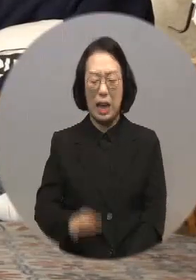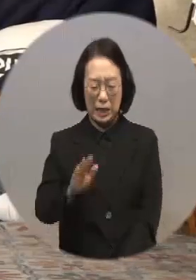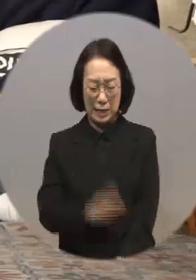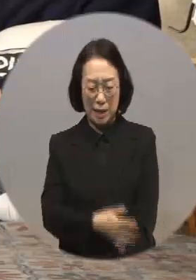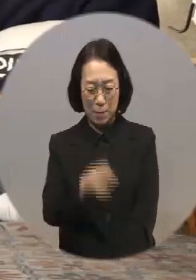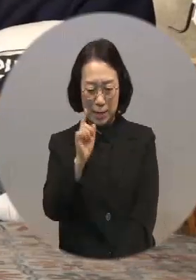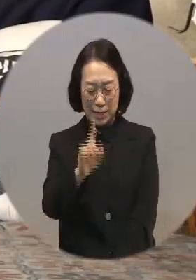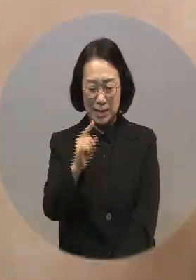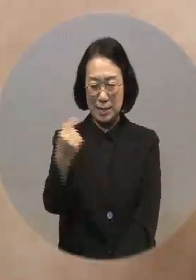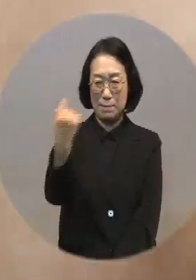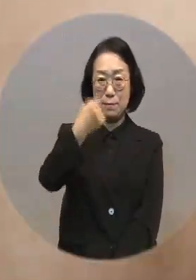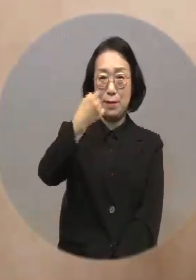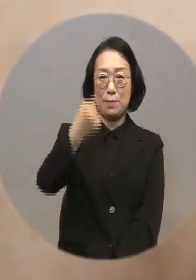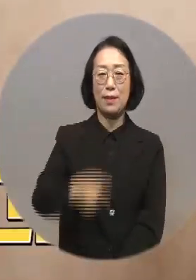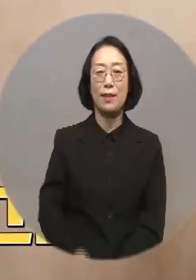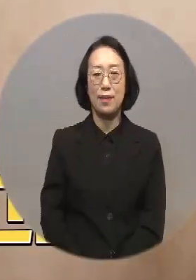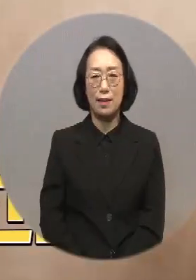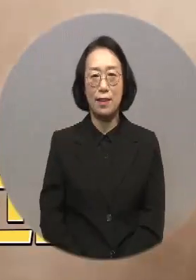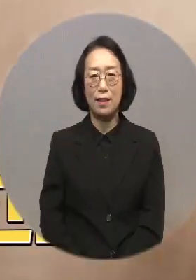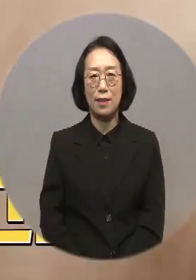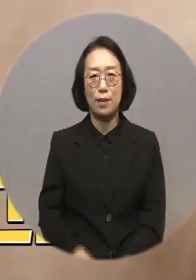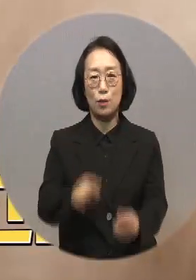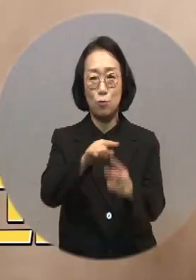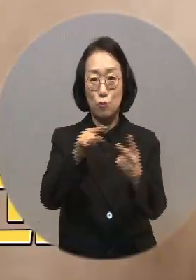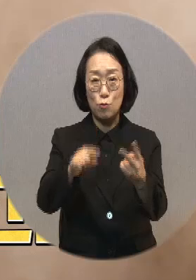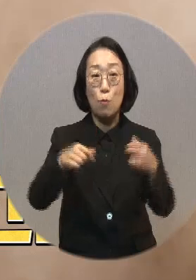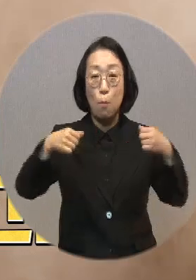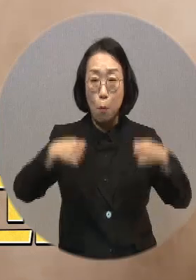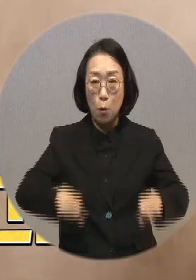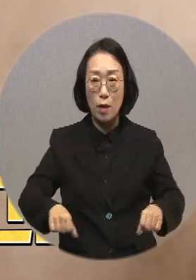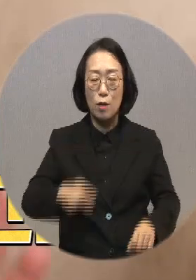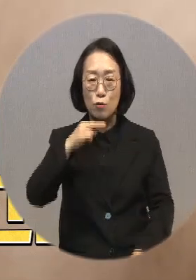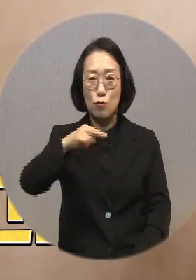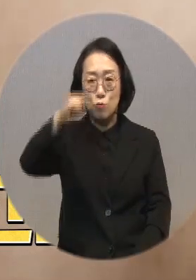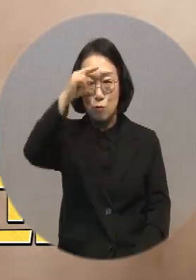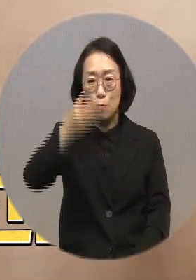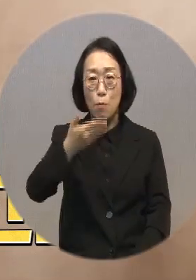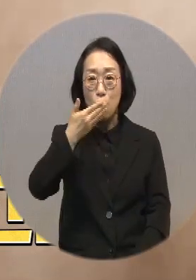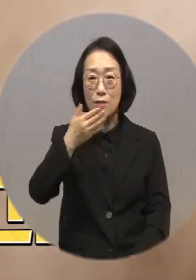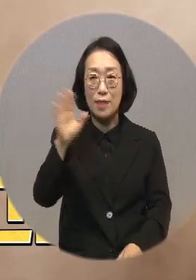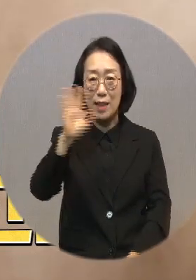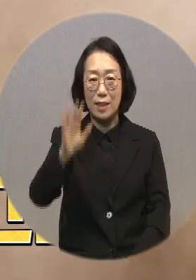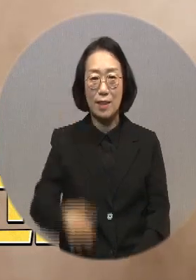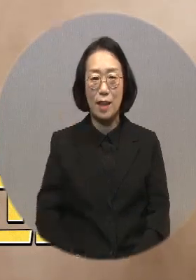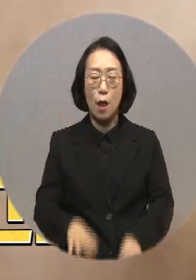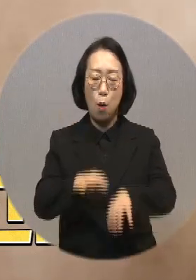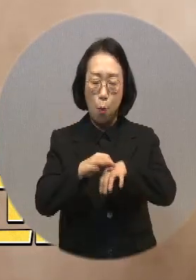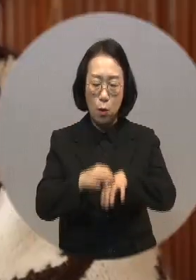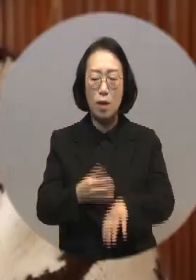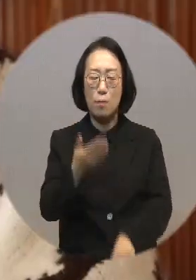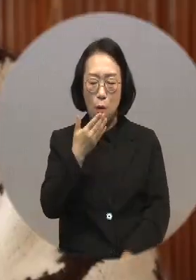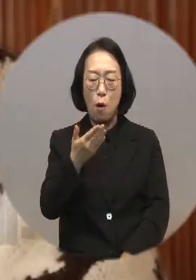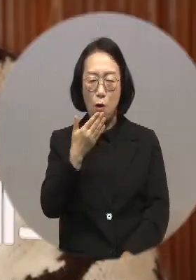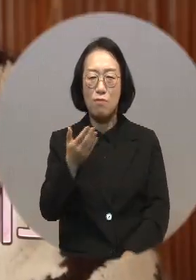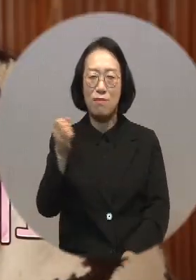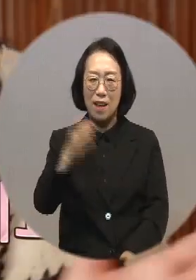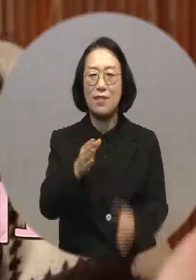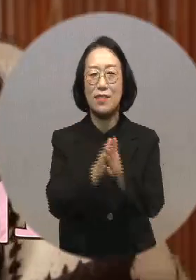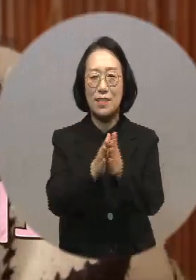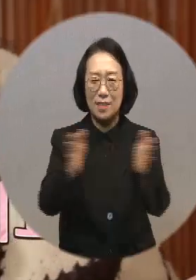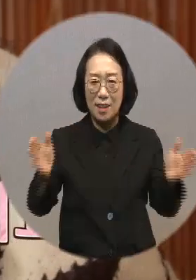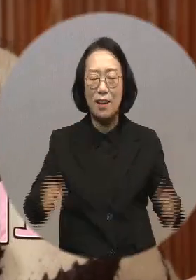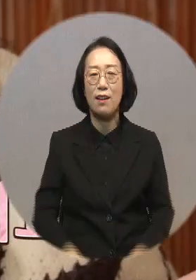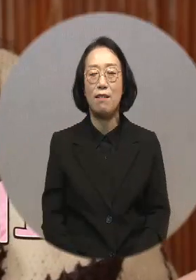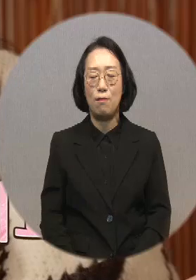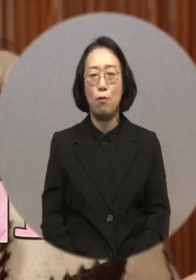배웠다고 그래서 둘 중에 하나를 포기해야 되는데 술은 안 먹는데 이제 고기는 좀 먹게 되는 요즘에. 그렇죠.